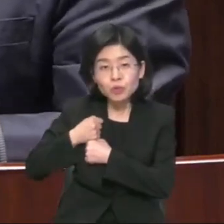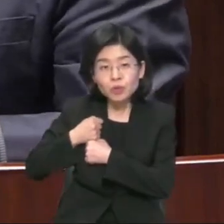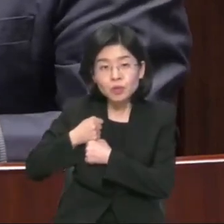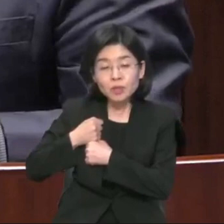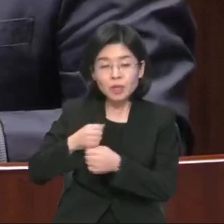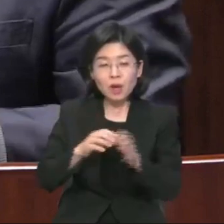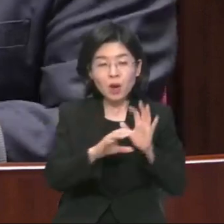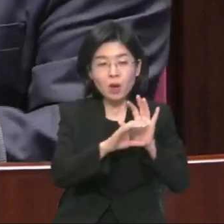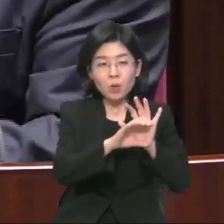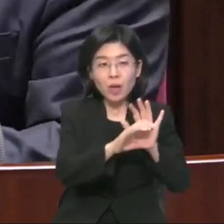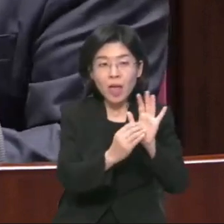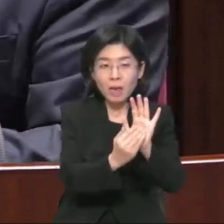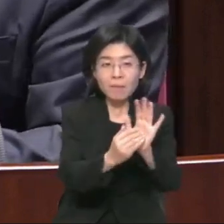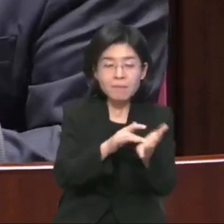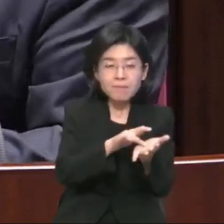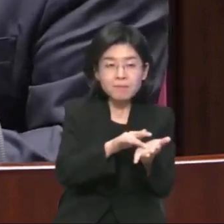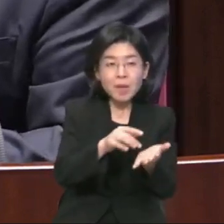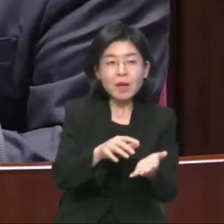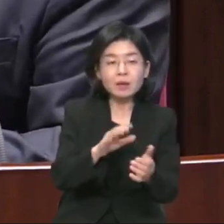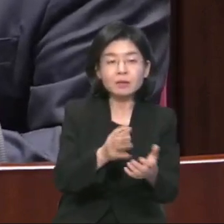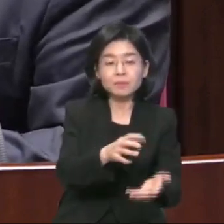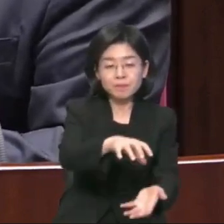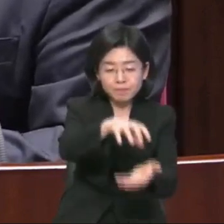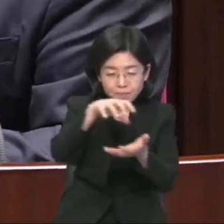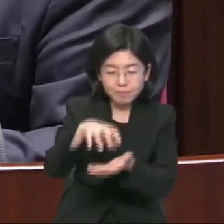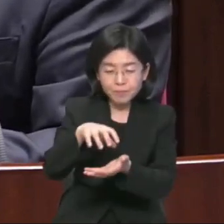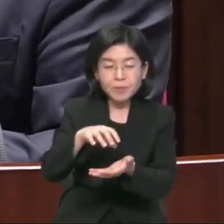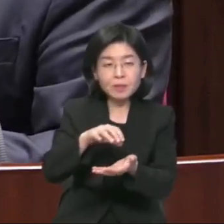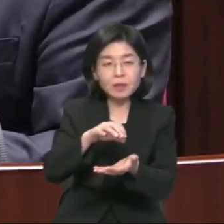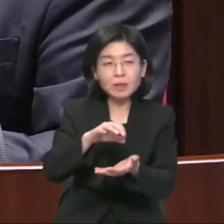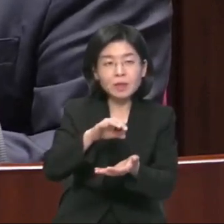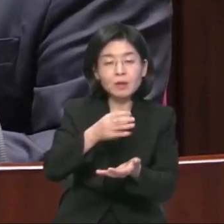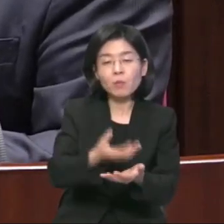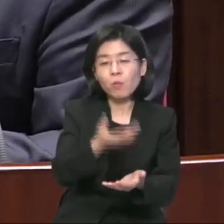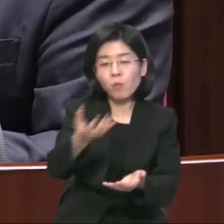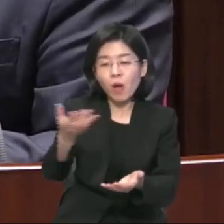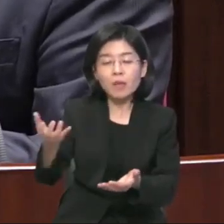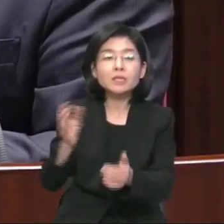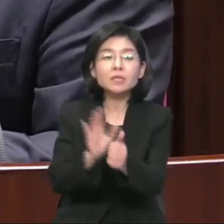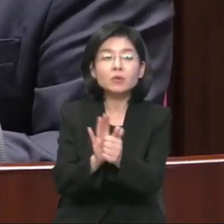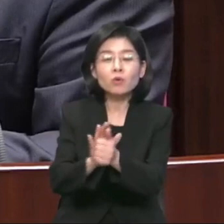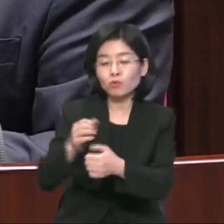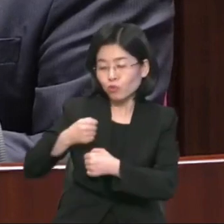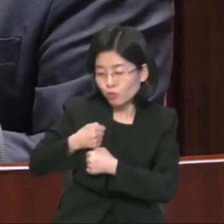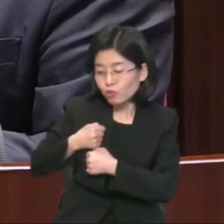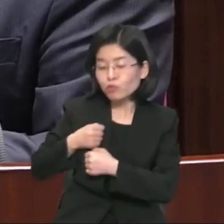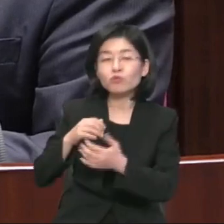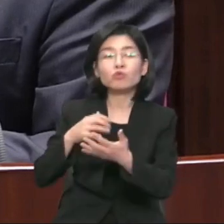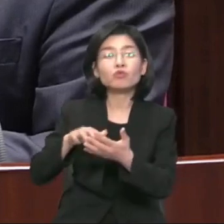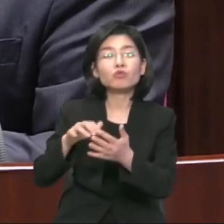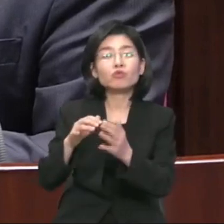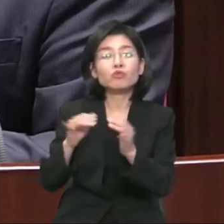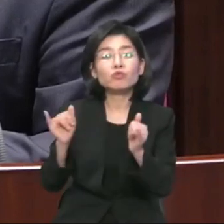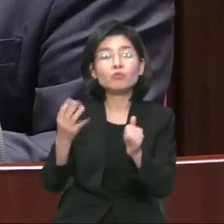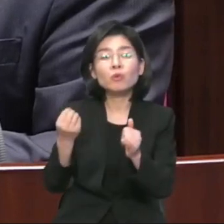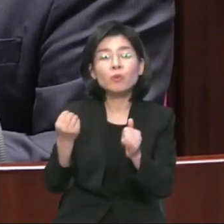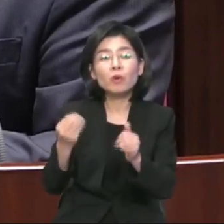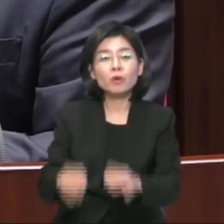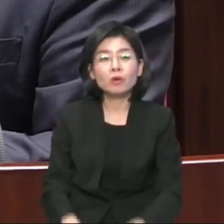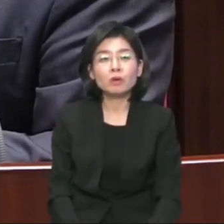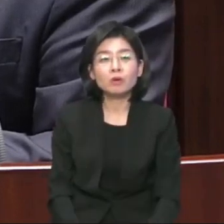정도 규모입니까? 백신 수송에 있어서 지금 수송 지원본부의 그 편성된 인원은